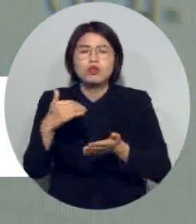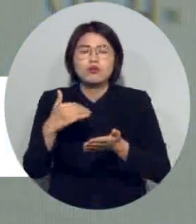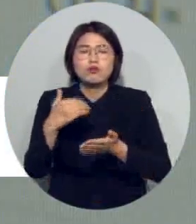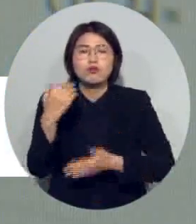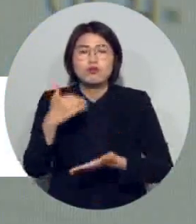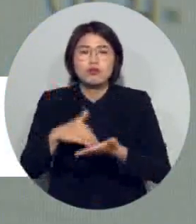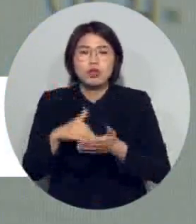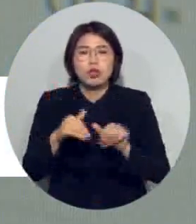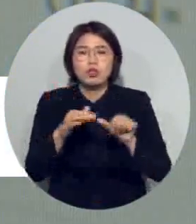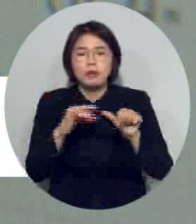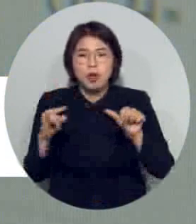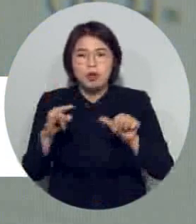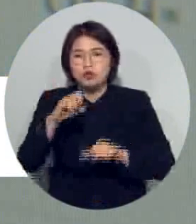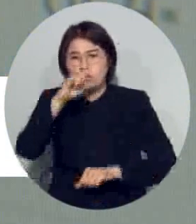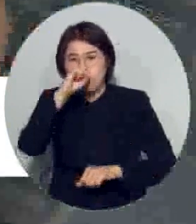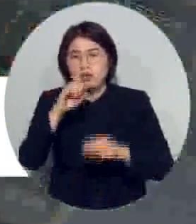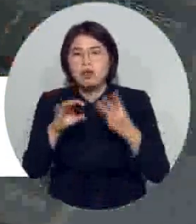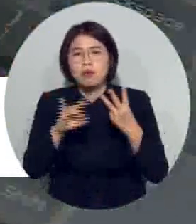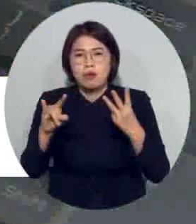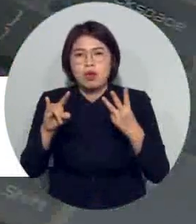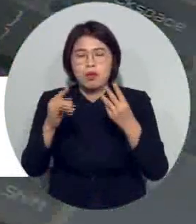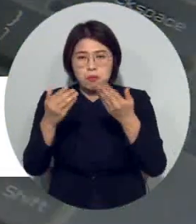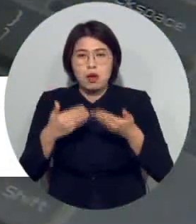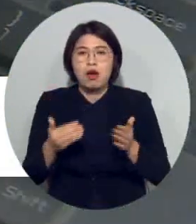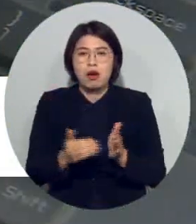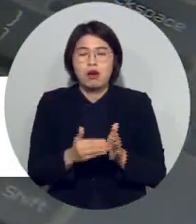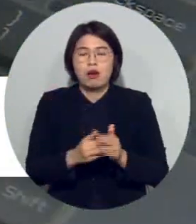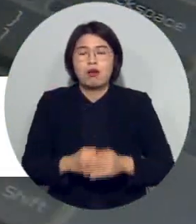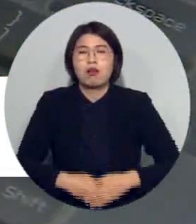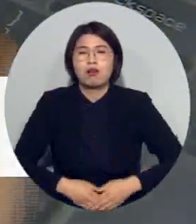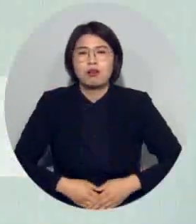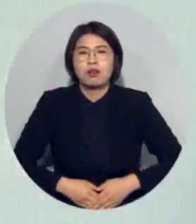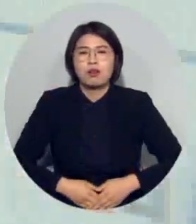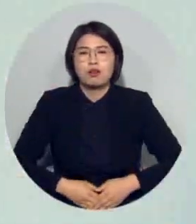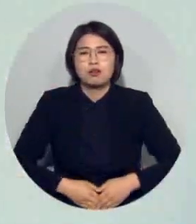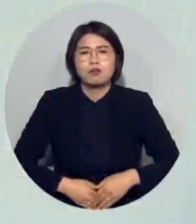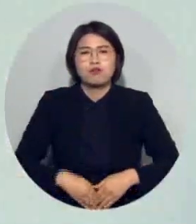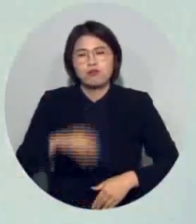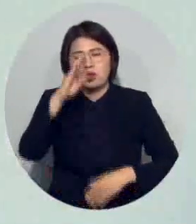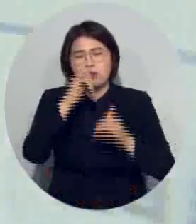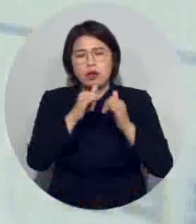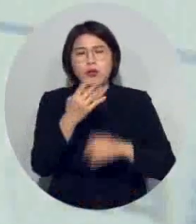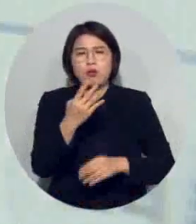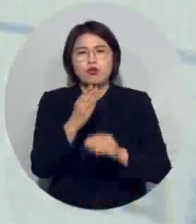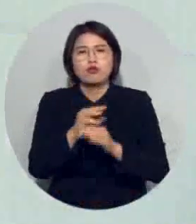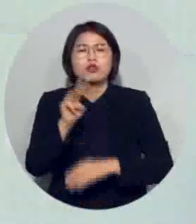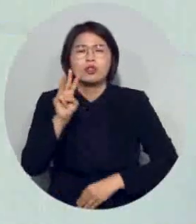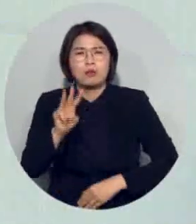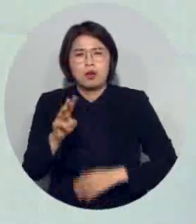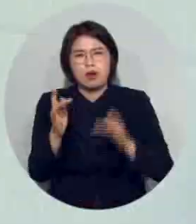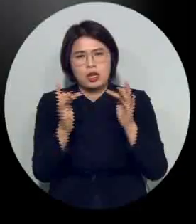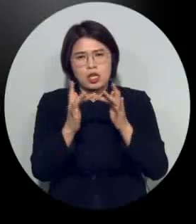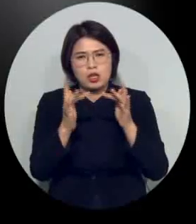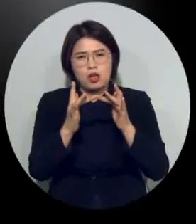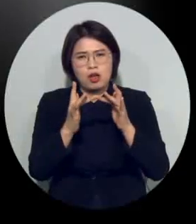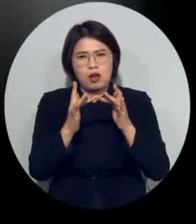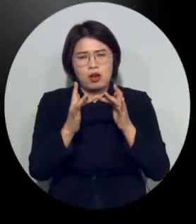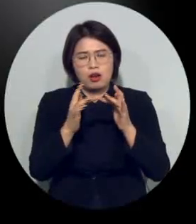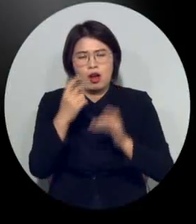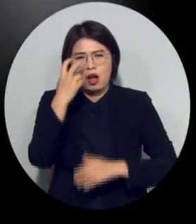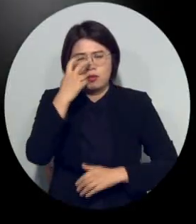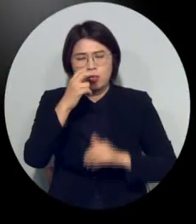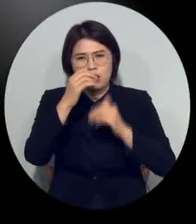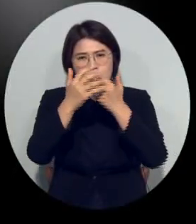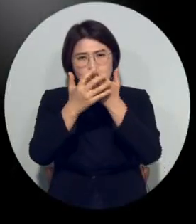좋아요 는 3배 이상 얻었습니다 더 큰 문제는 환자 4명 중 3명이 이 같은 온라인 에서 검색한 자료에